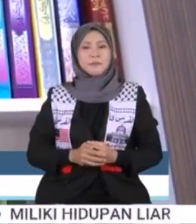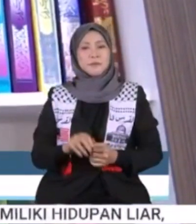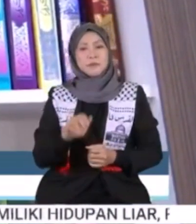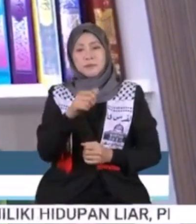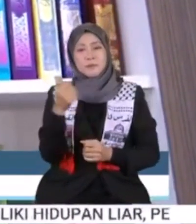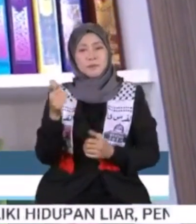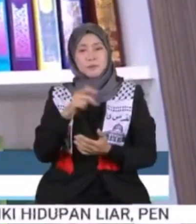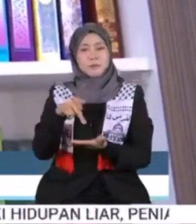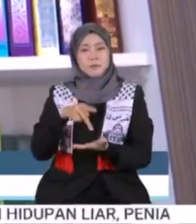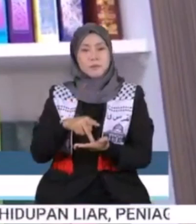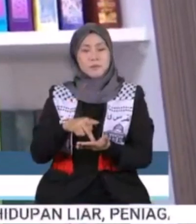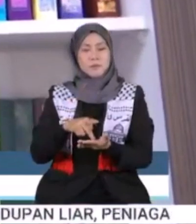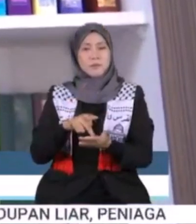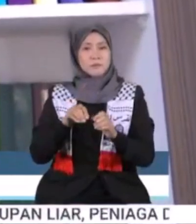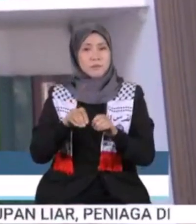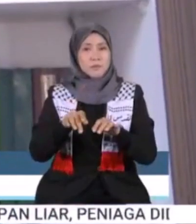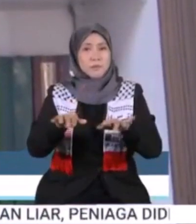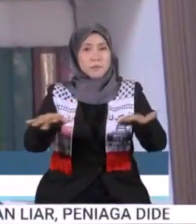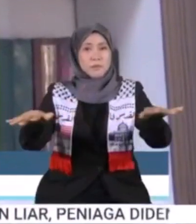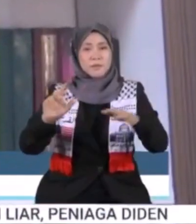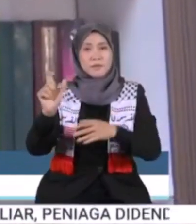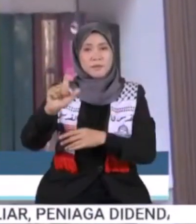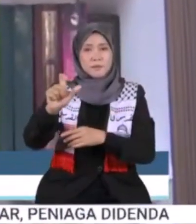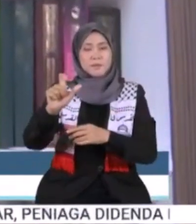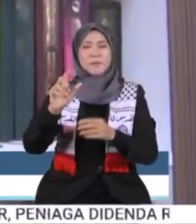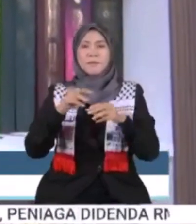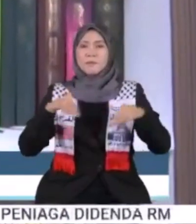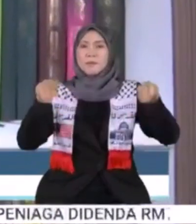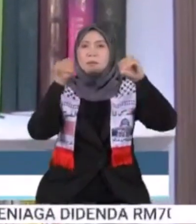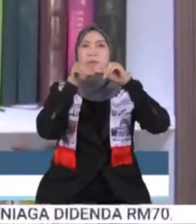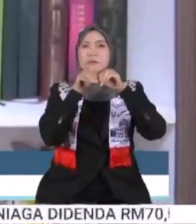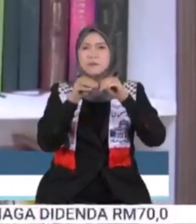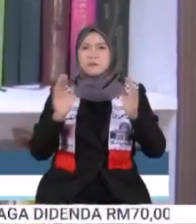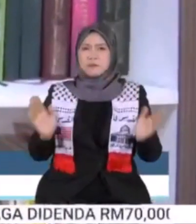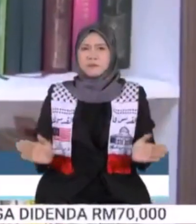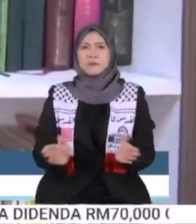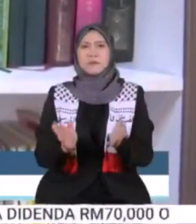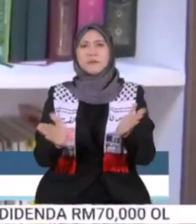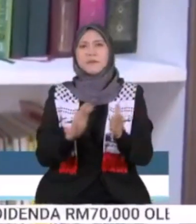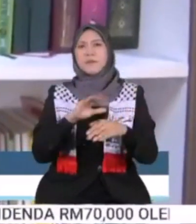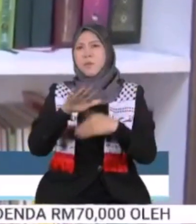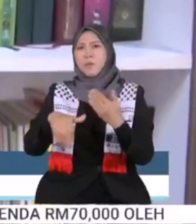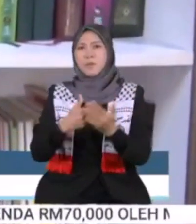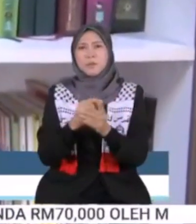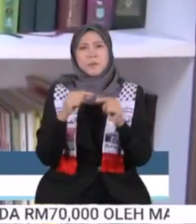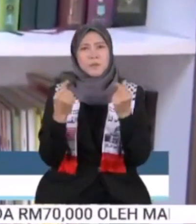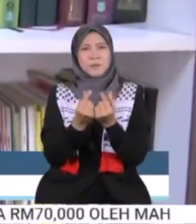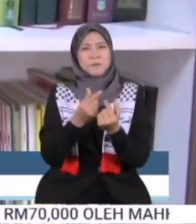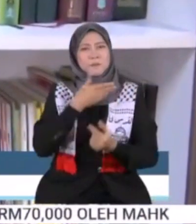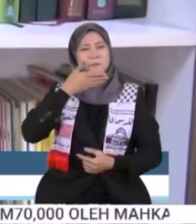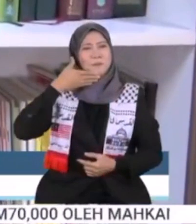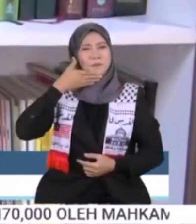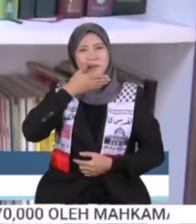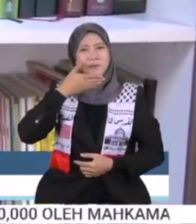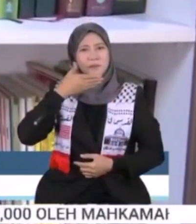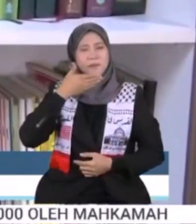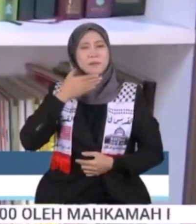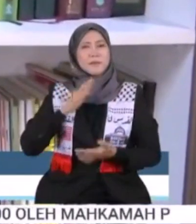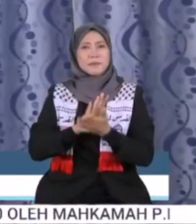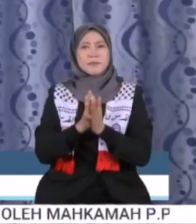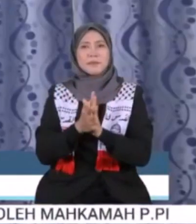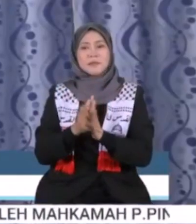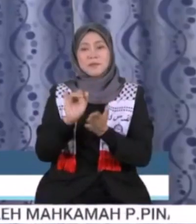Selain menjadi pusat penyebaran syiar Islam, pihak masjid ini turut menggalakkan semua golongan khususnya belia agar